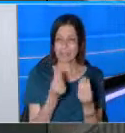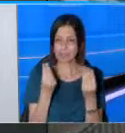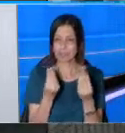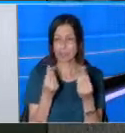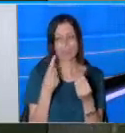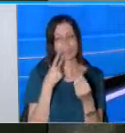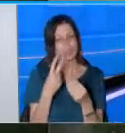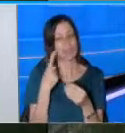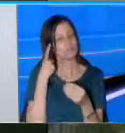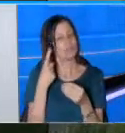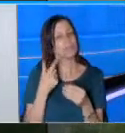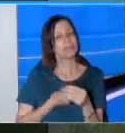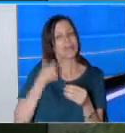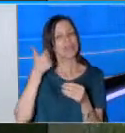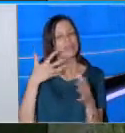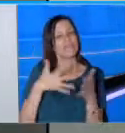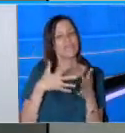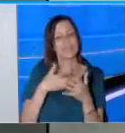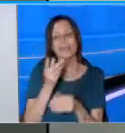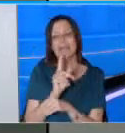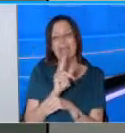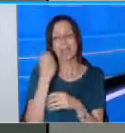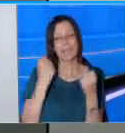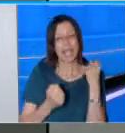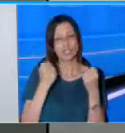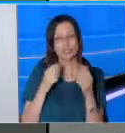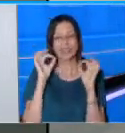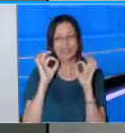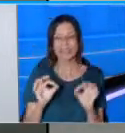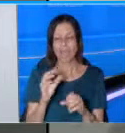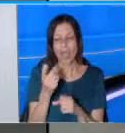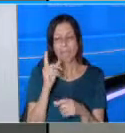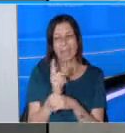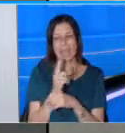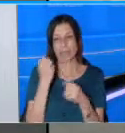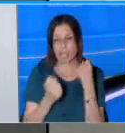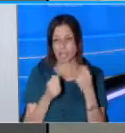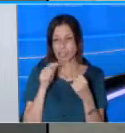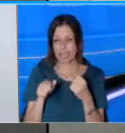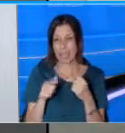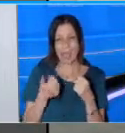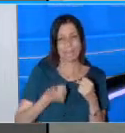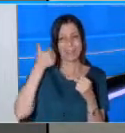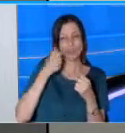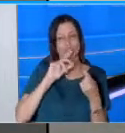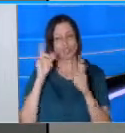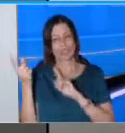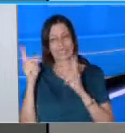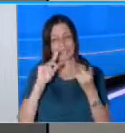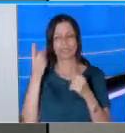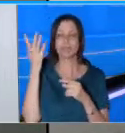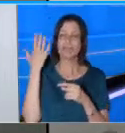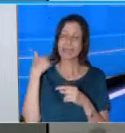אני חושבת שמנהיגות נבחנת ברגעים קשים, ודווקא ברגעים קשים כאלה מנהיגות משני הצדדים, הייתה